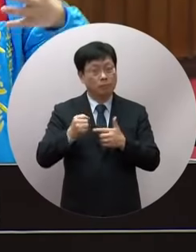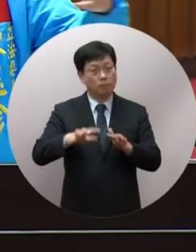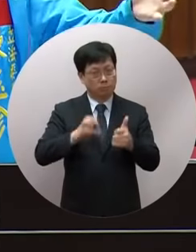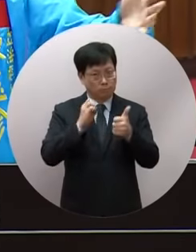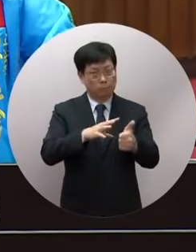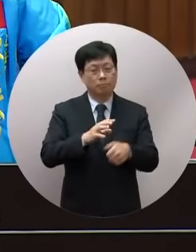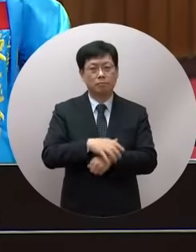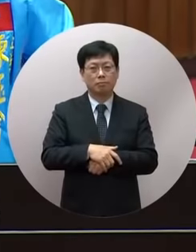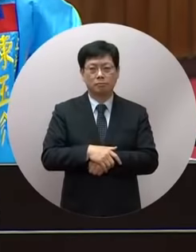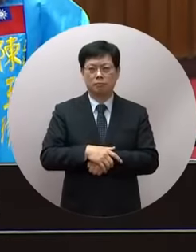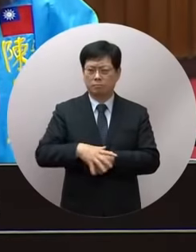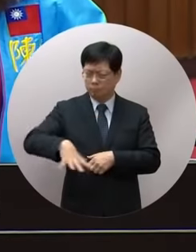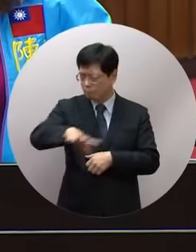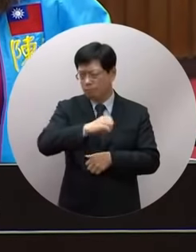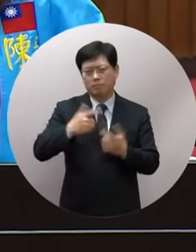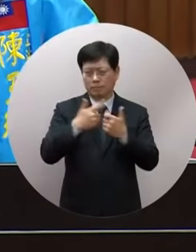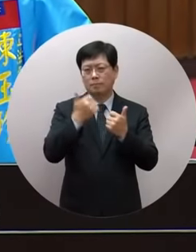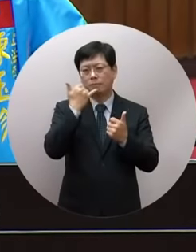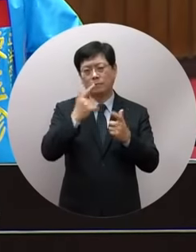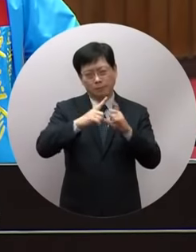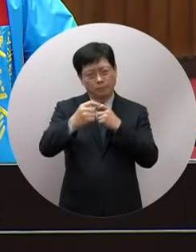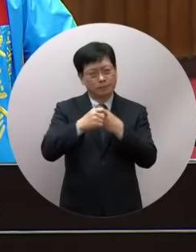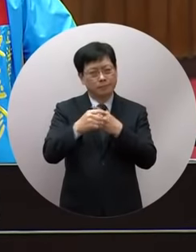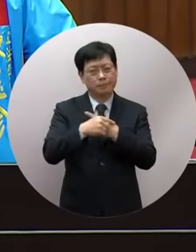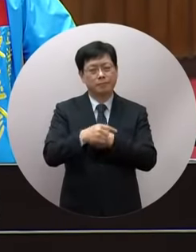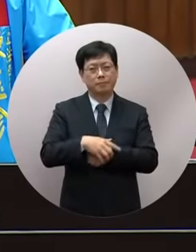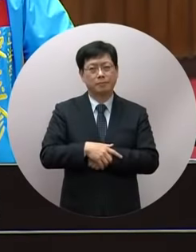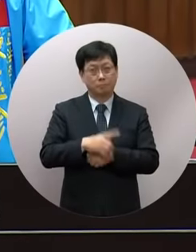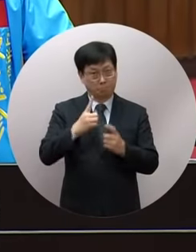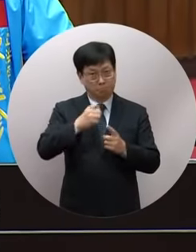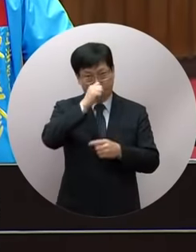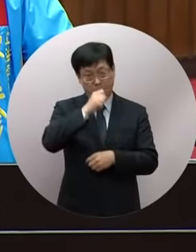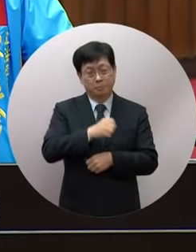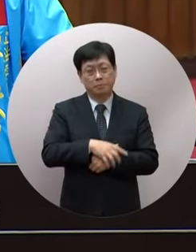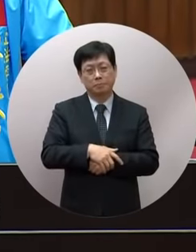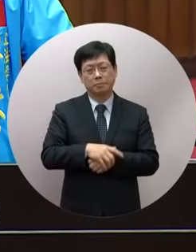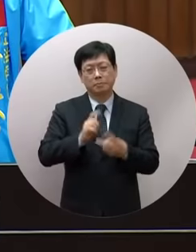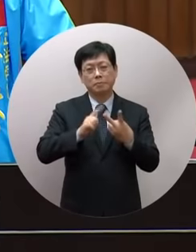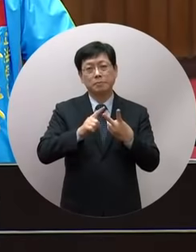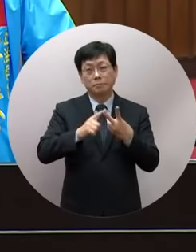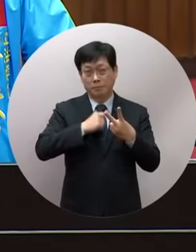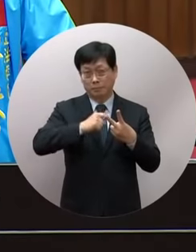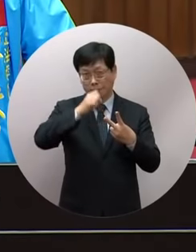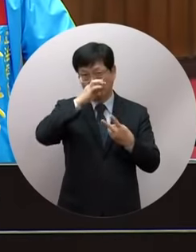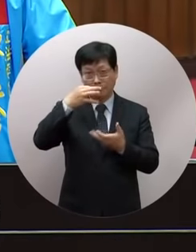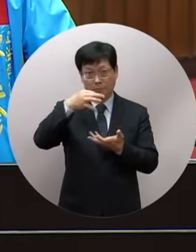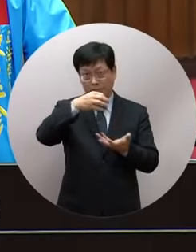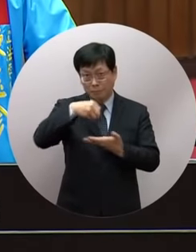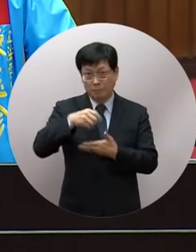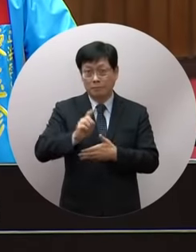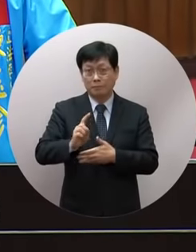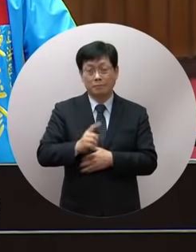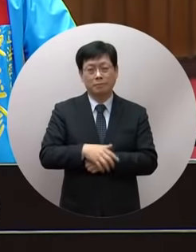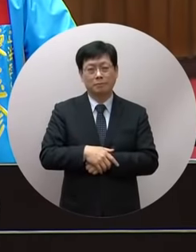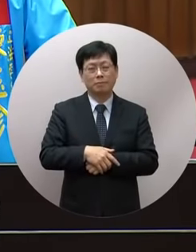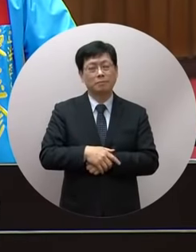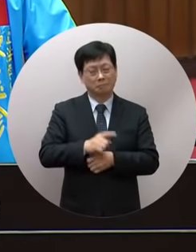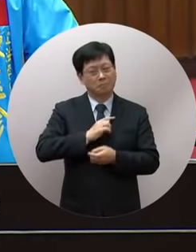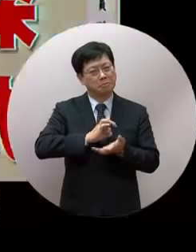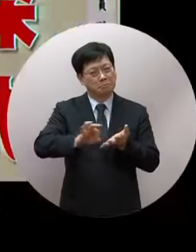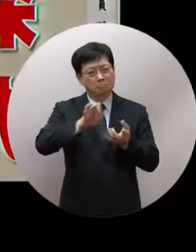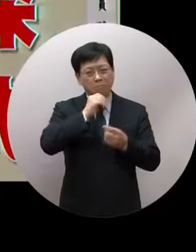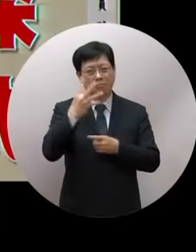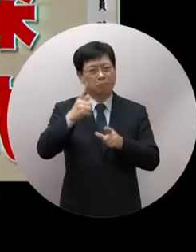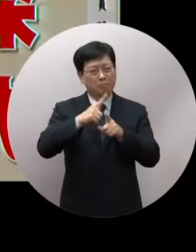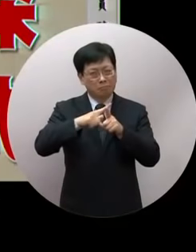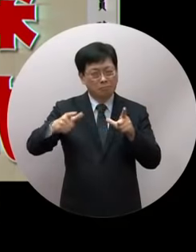现在跟您建议尽量就是全体适用了，您回去研究一下，这样比较好用嘛，好，第二个好领的部分，那院长有说按用什么